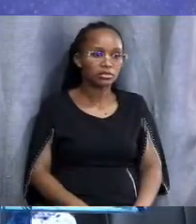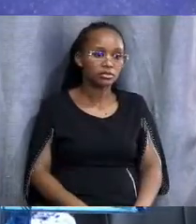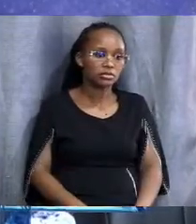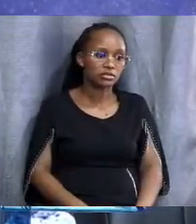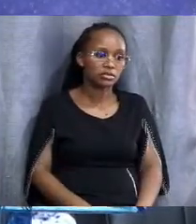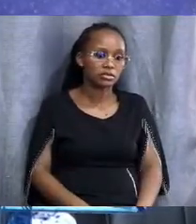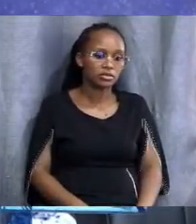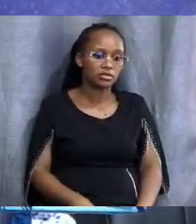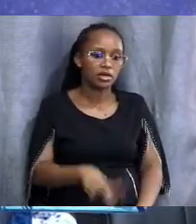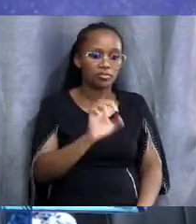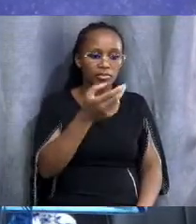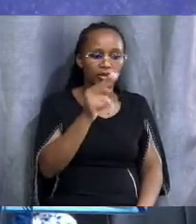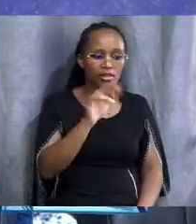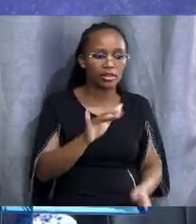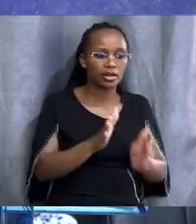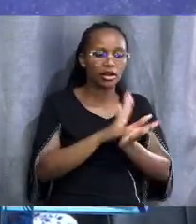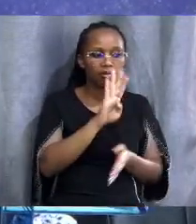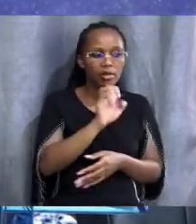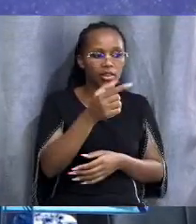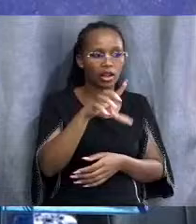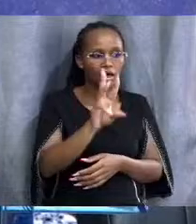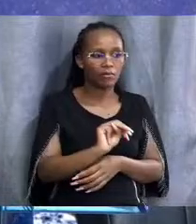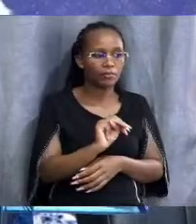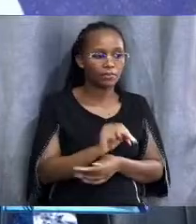Kujeni, Bethany na Bethlehem,